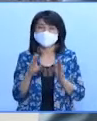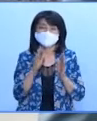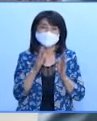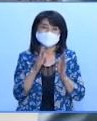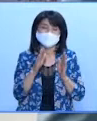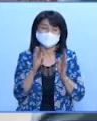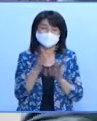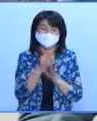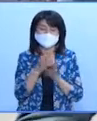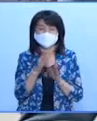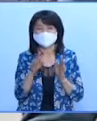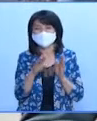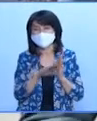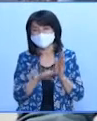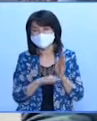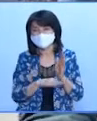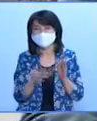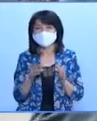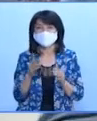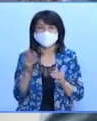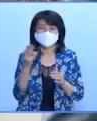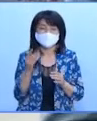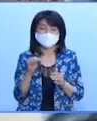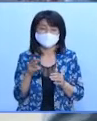данным, если боковая приточность